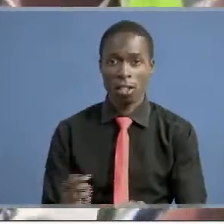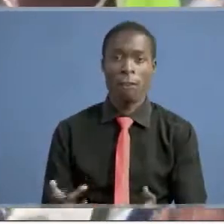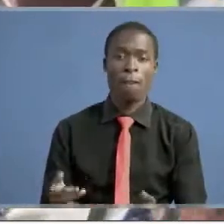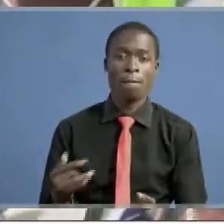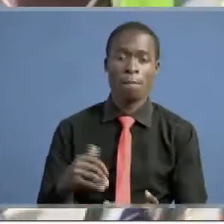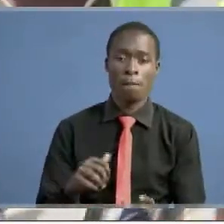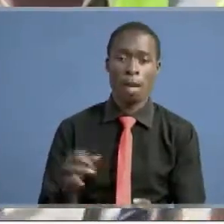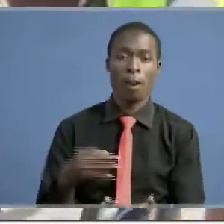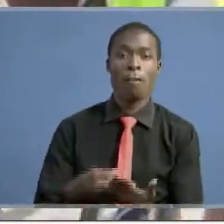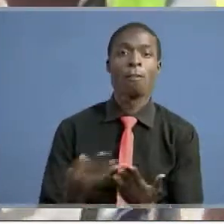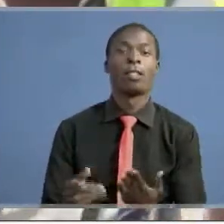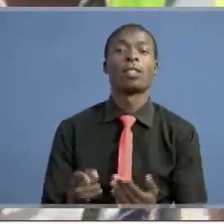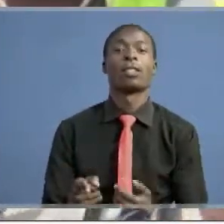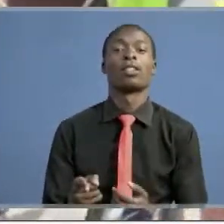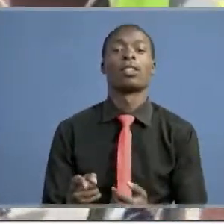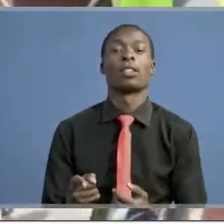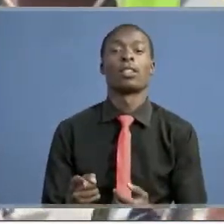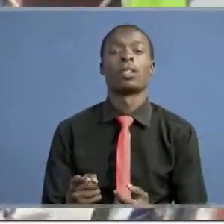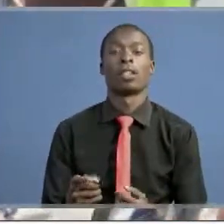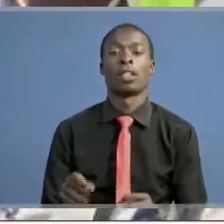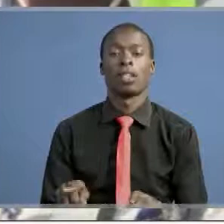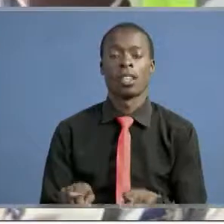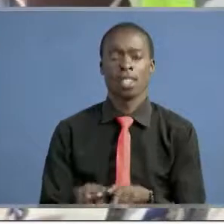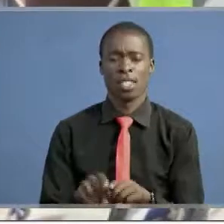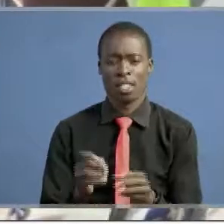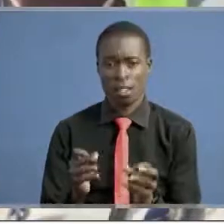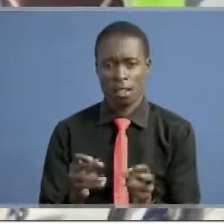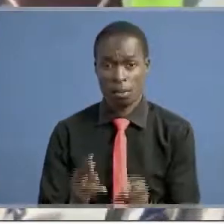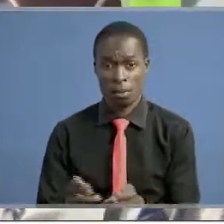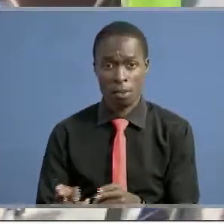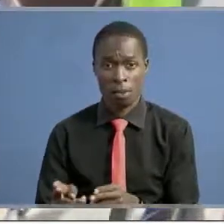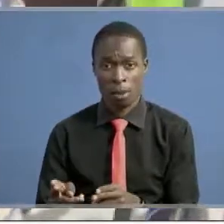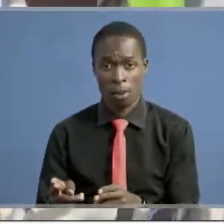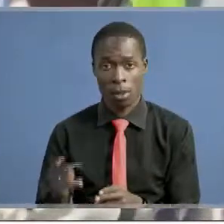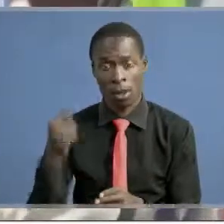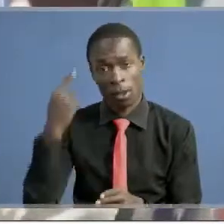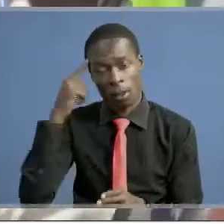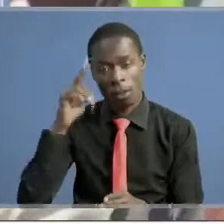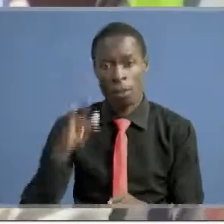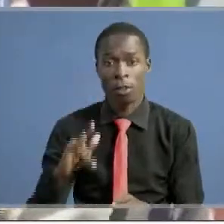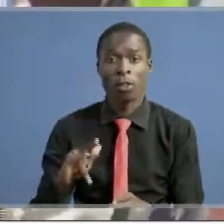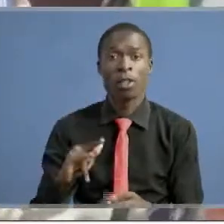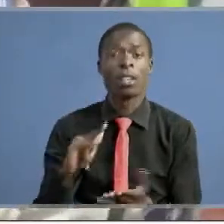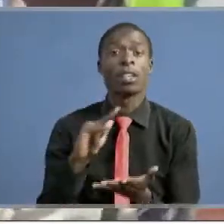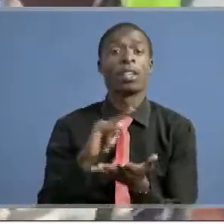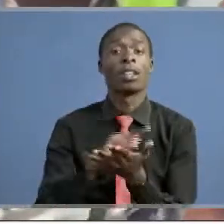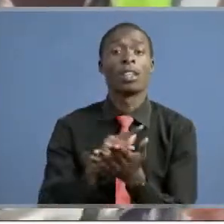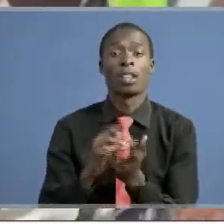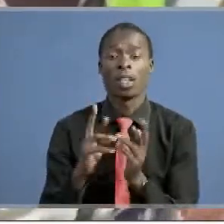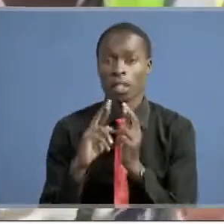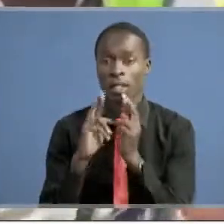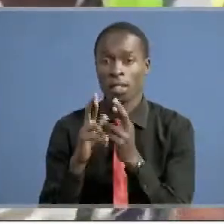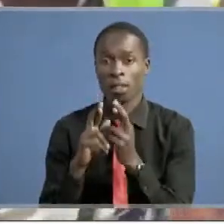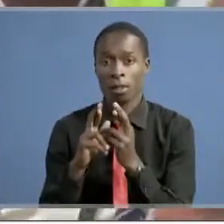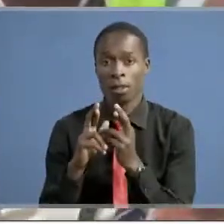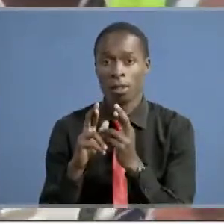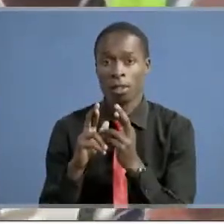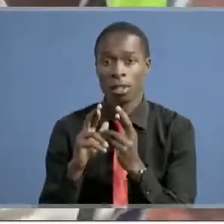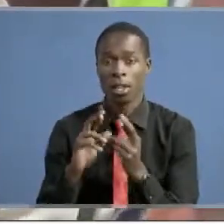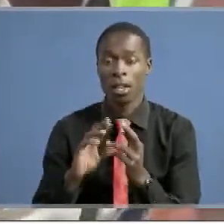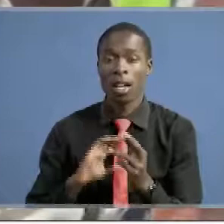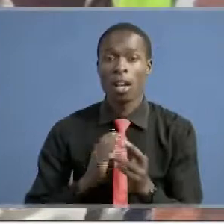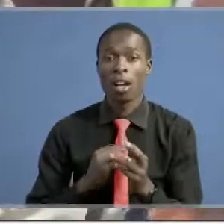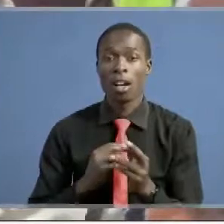imeanguka. So kama ilivyo kawaida for the airport to respond to emergencies, timu yangu ya